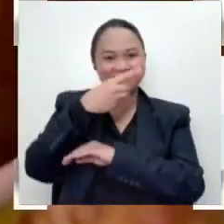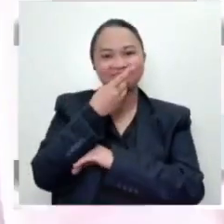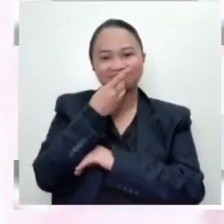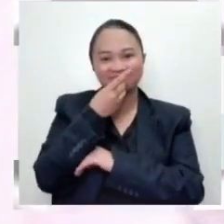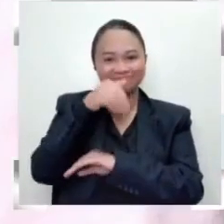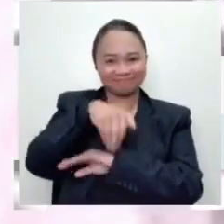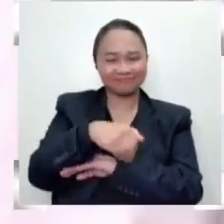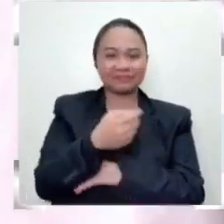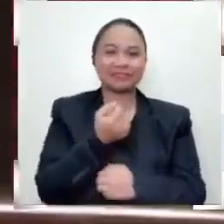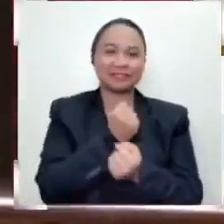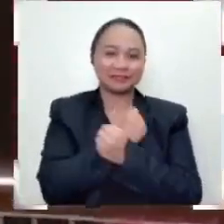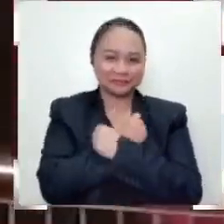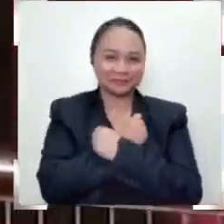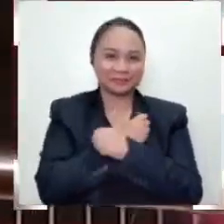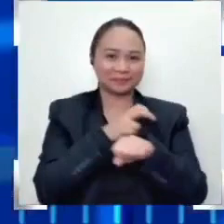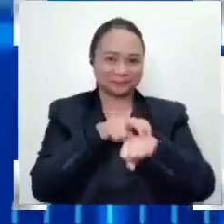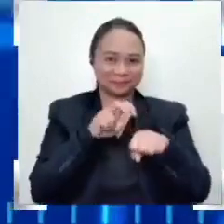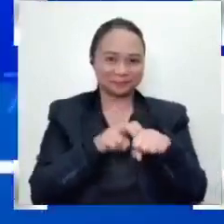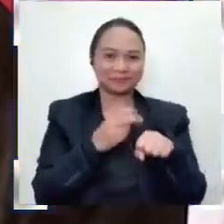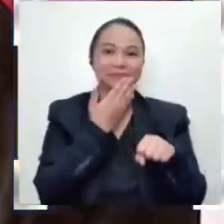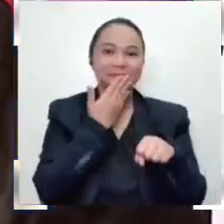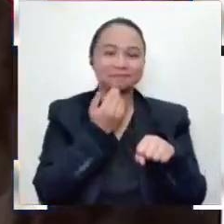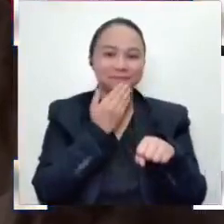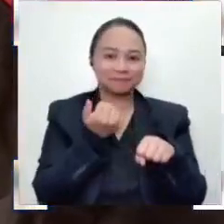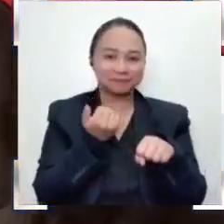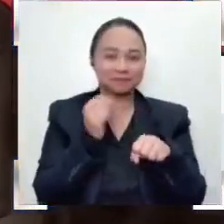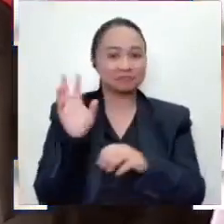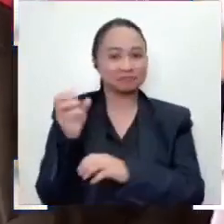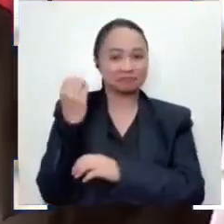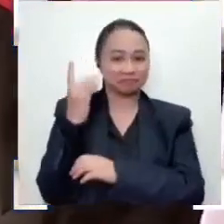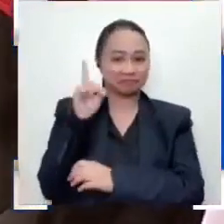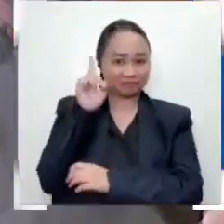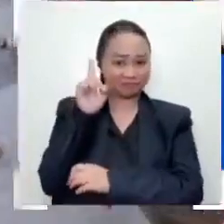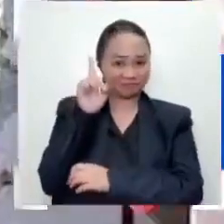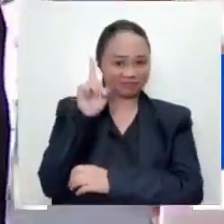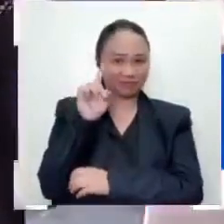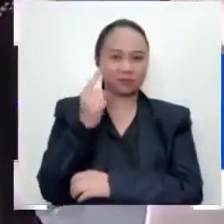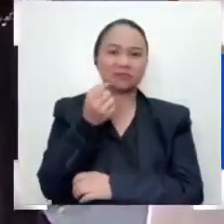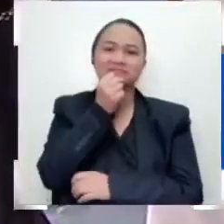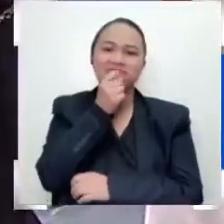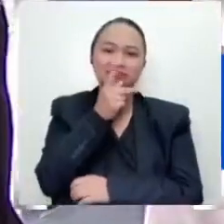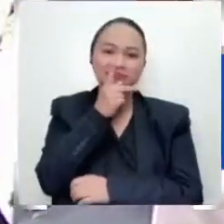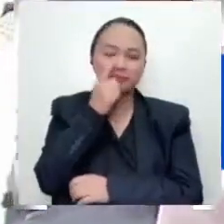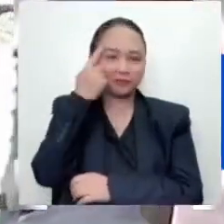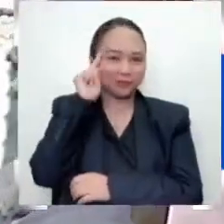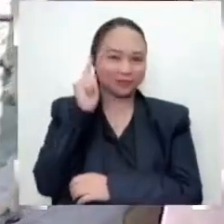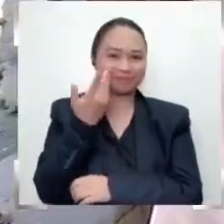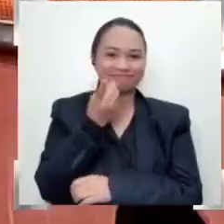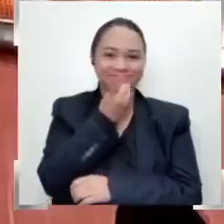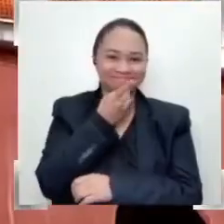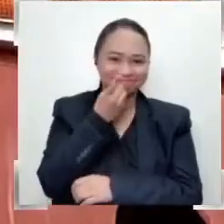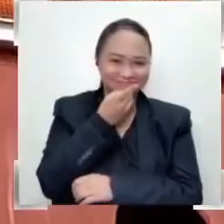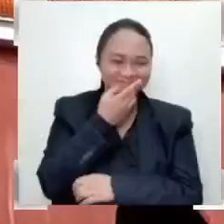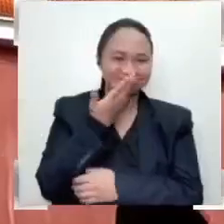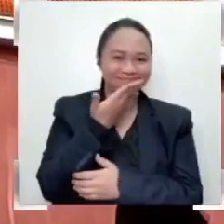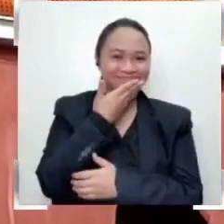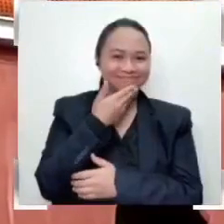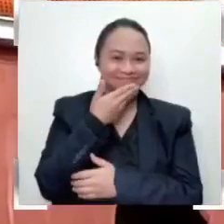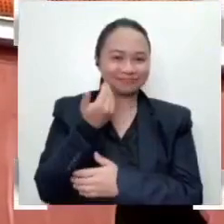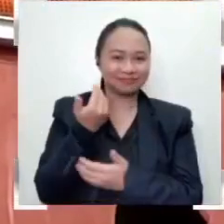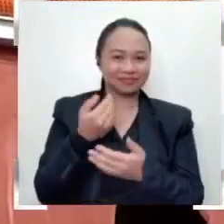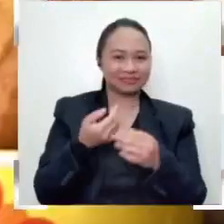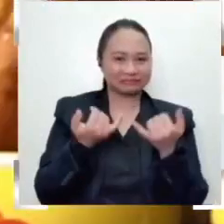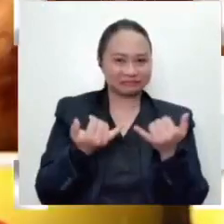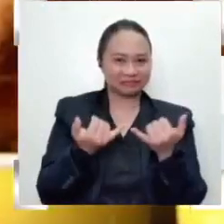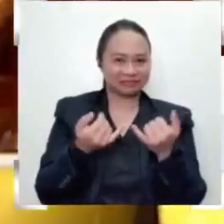to 35 pesos ang isang cup ng kamote fries. Merienda lang, pang dessert. Medyo ano lang siya, taas ng konti. Sabi ng tindera